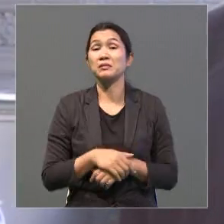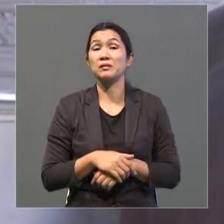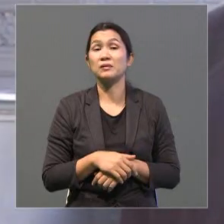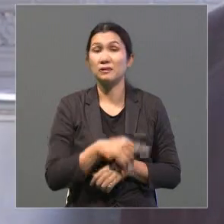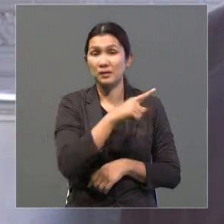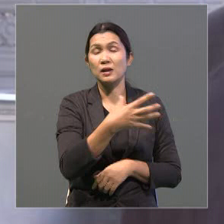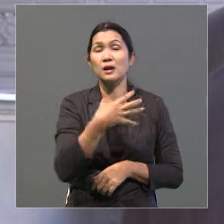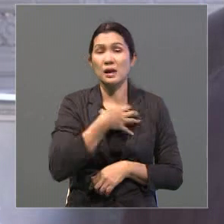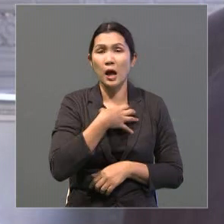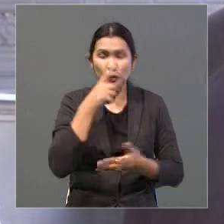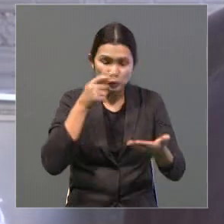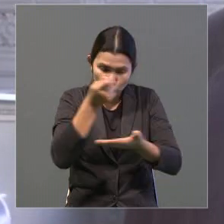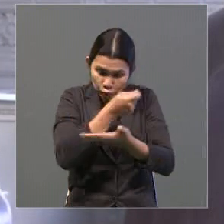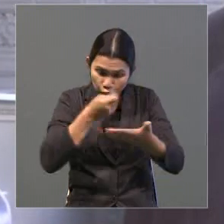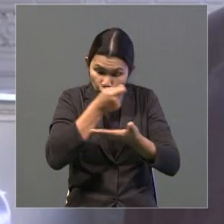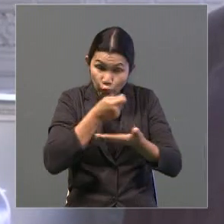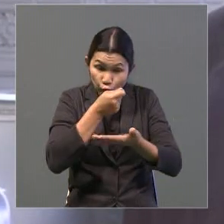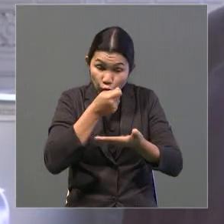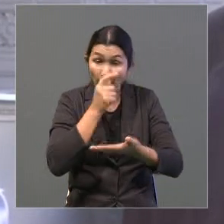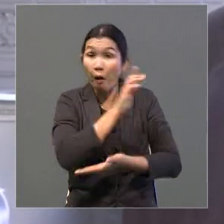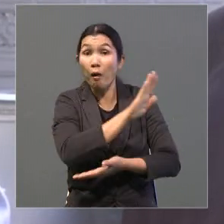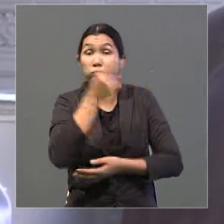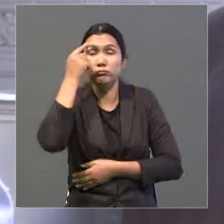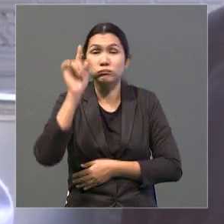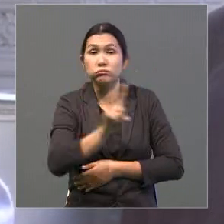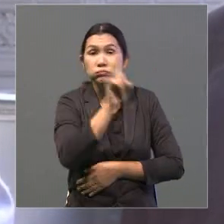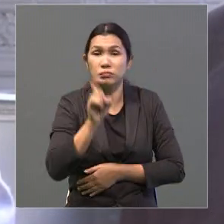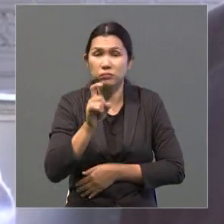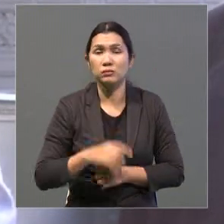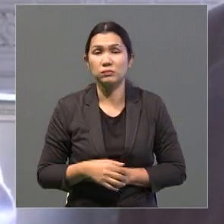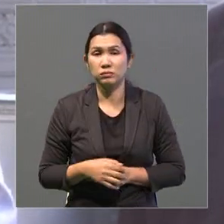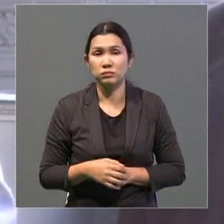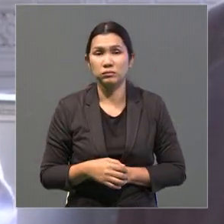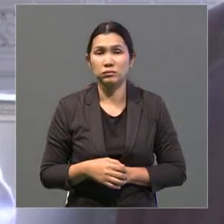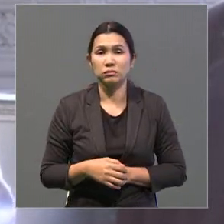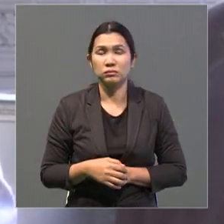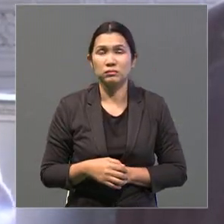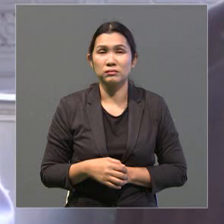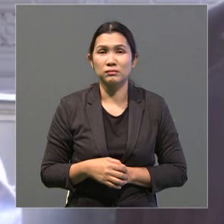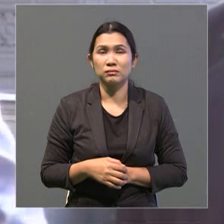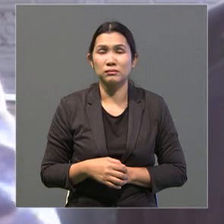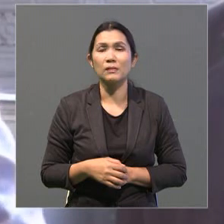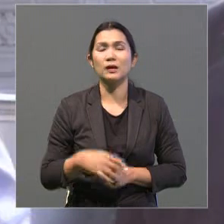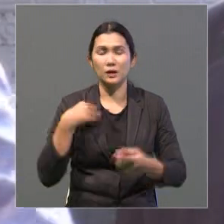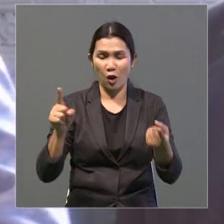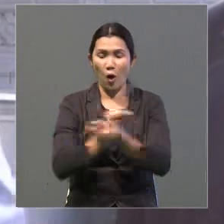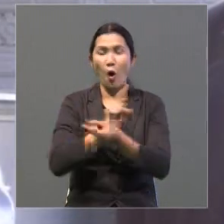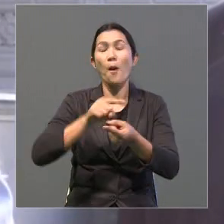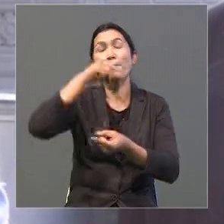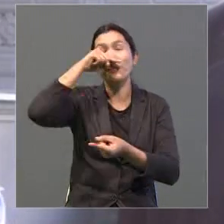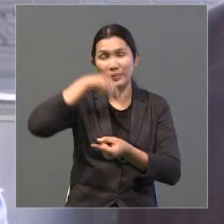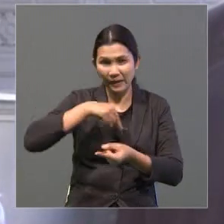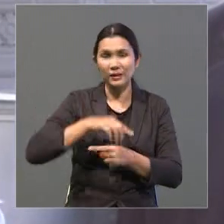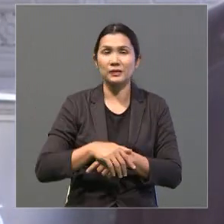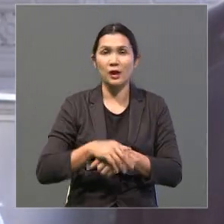อาจจะอยากเป็นหมอดูหมอเดาหรือเปล่าไม่แน่ใจนะครับแต่ว่ามันคงคือสังคมไทยนะครับก็ใ